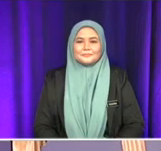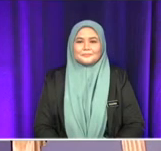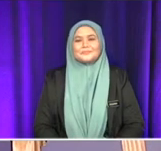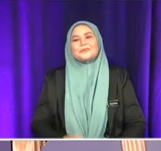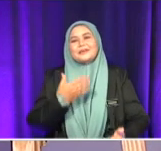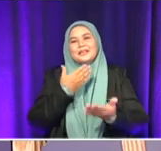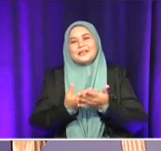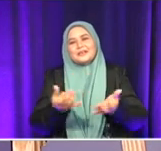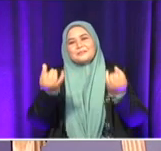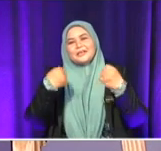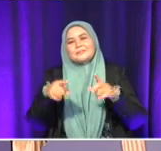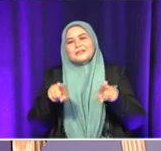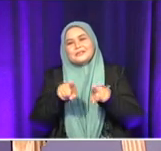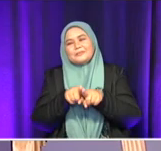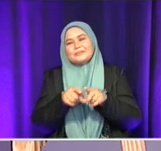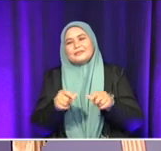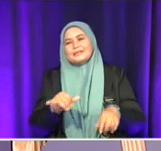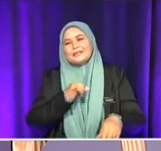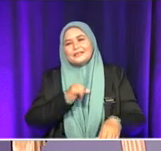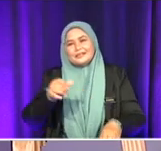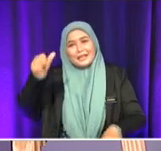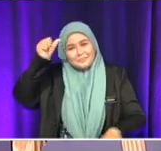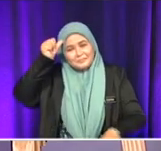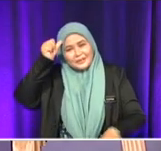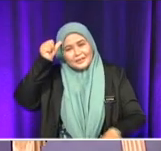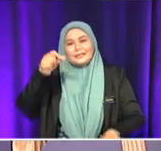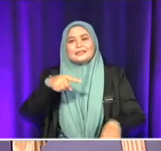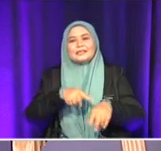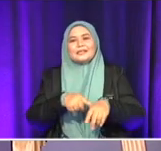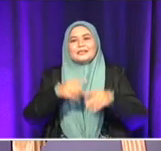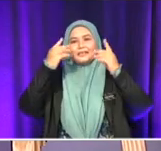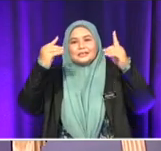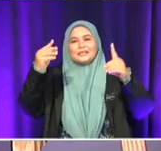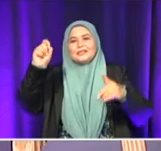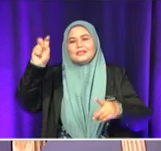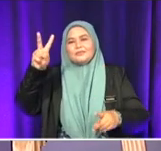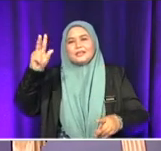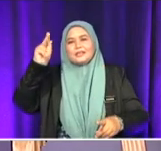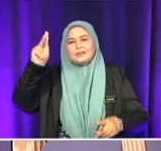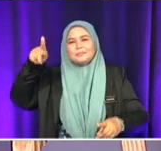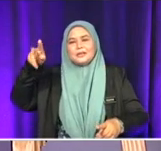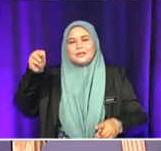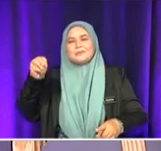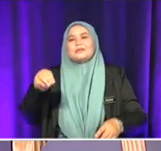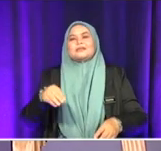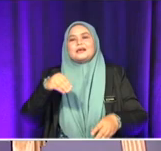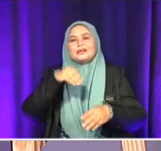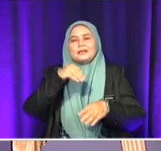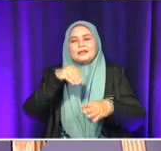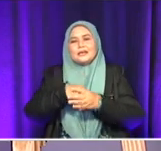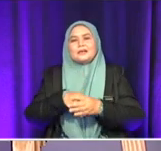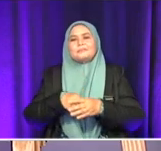Baiklah kembali bersama saya masukkan Asmadi di TV KPM pada hari ini dalam slot Menengah Atas dalam mata pelajaran sejarah